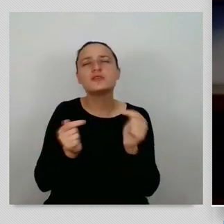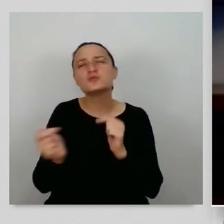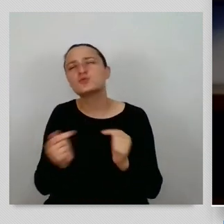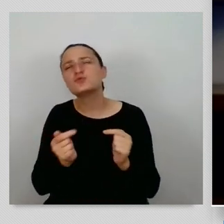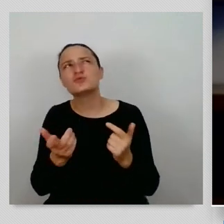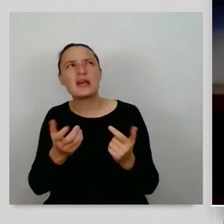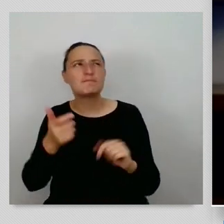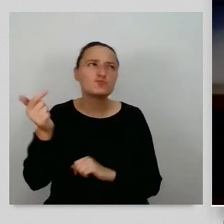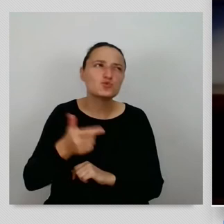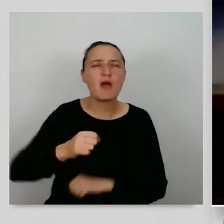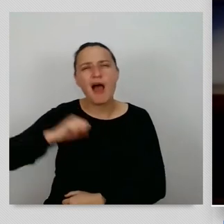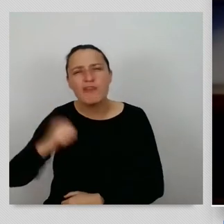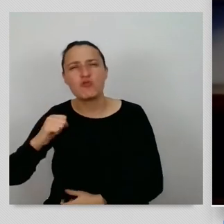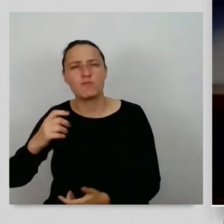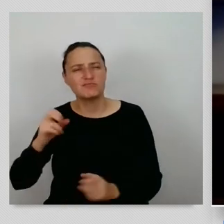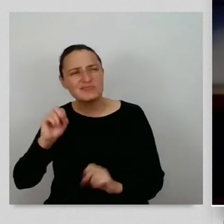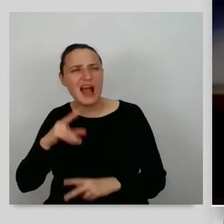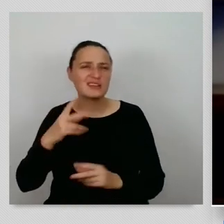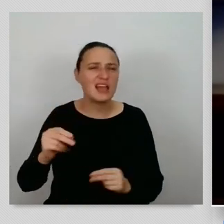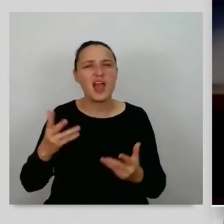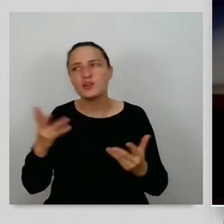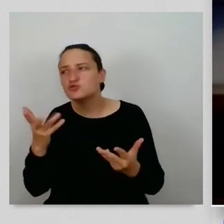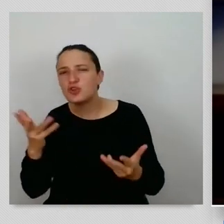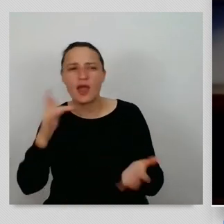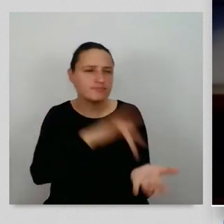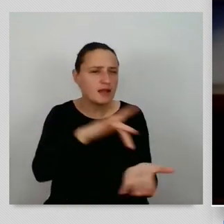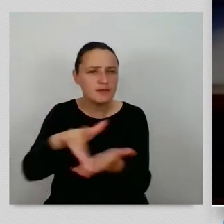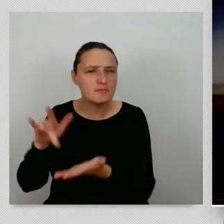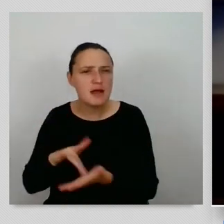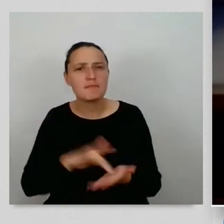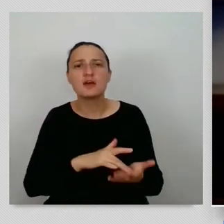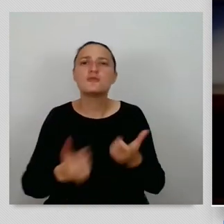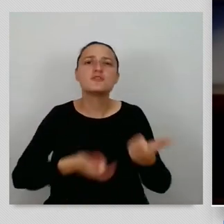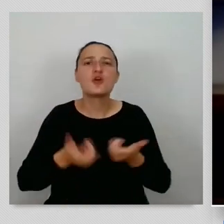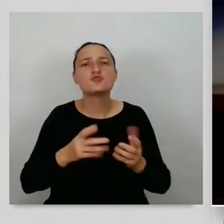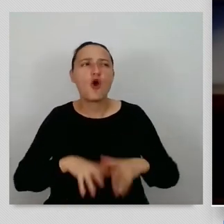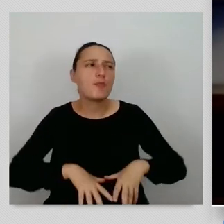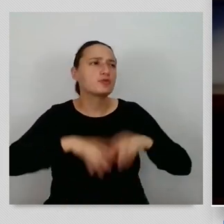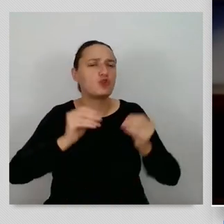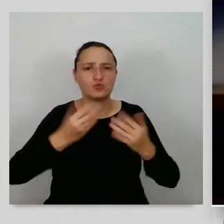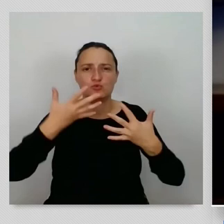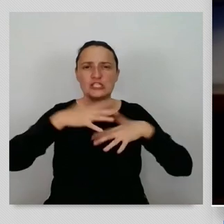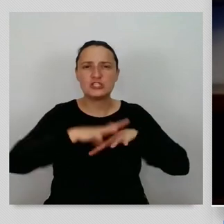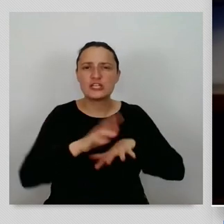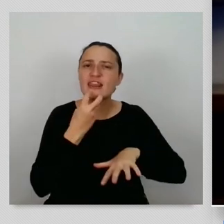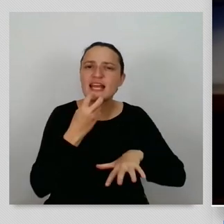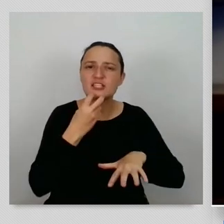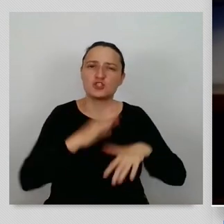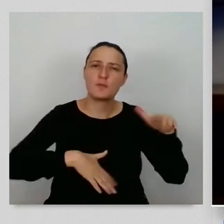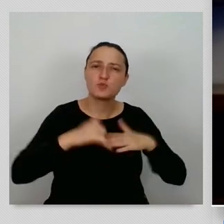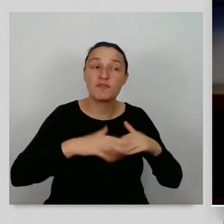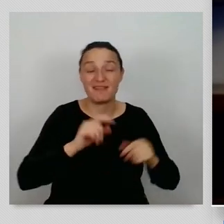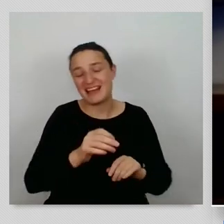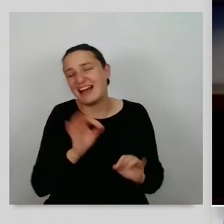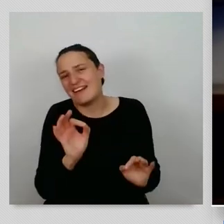musimy atom, czy nie musimy i gdzie on powinien być, żeby nie trzeba było od początku robić sieci energetycznej, chociaż ona wymaga oczywiście na pewno